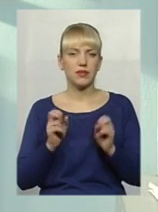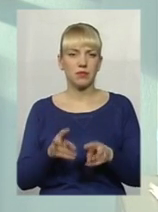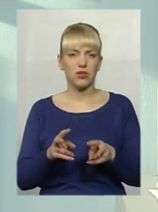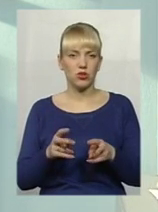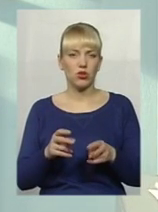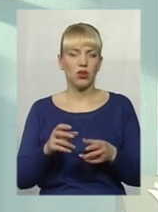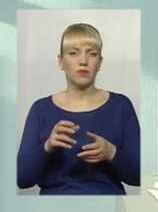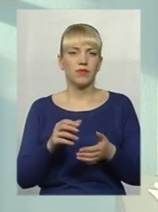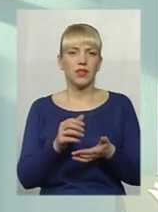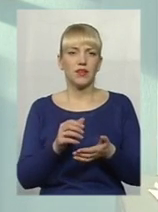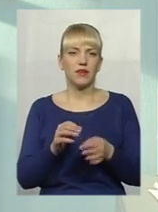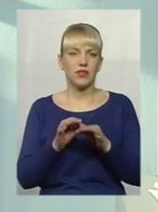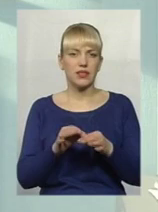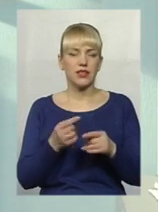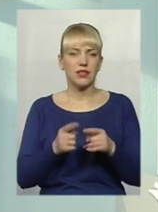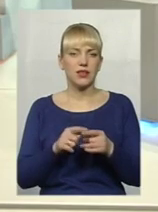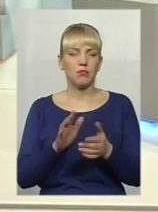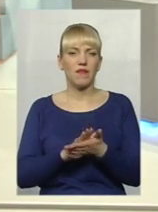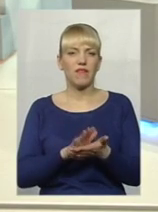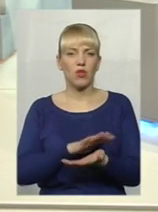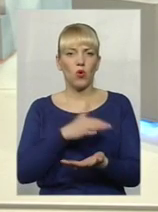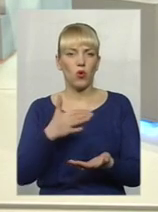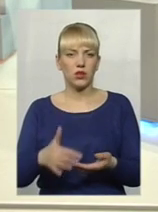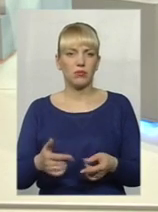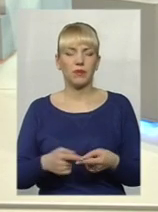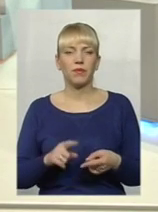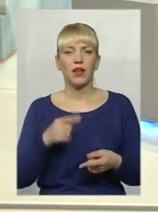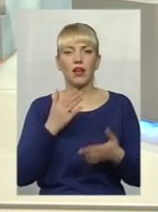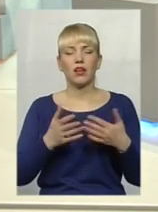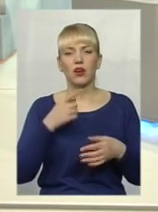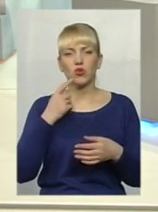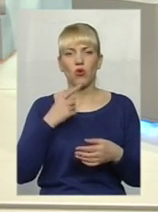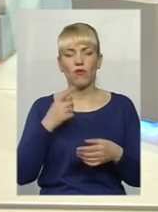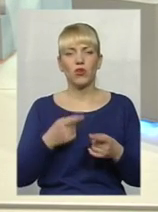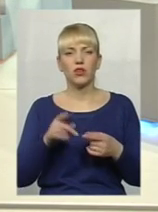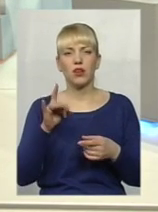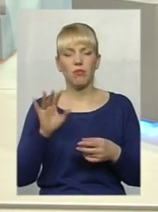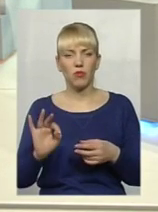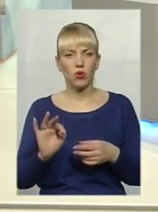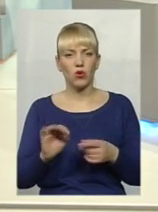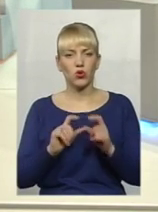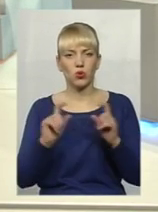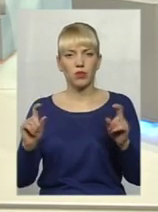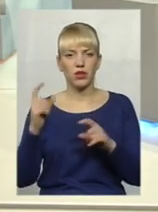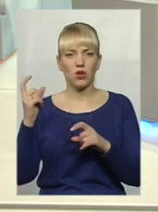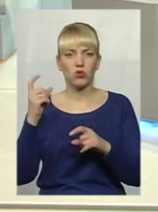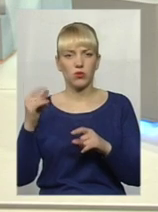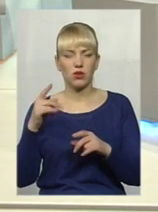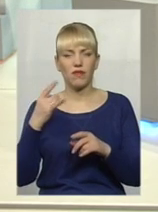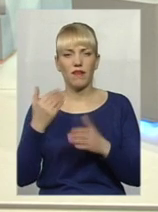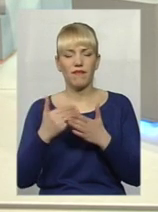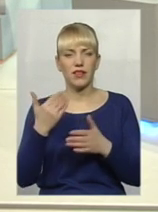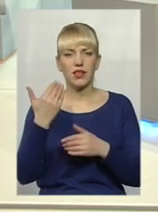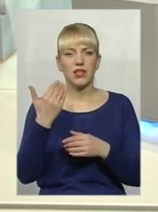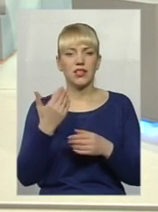небезпечним відходом? Якщо ми говоримо про суб'єкти господарювання, то для них залежно від того, яку кількість вони